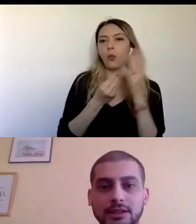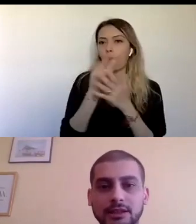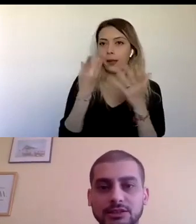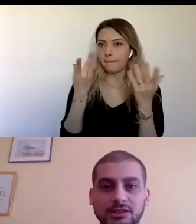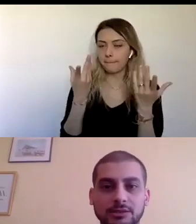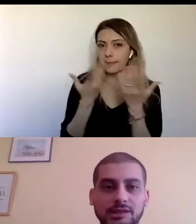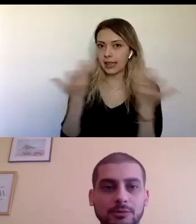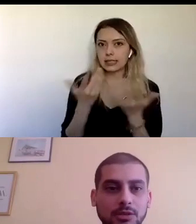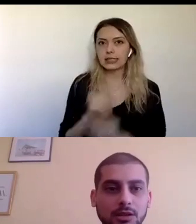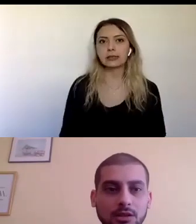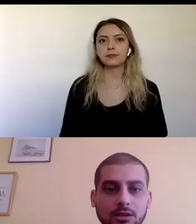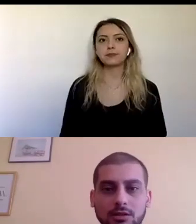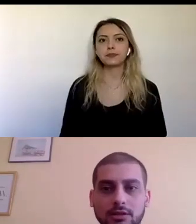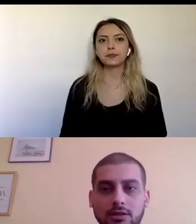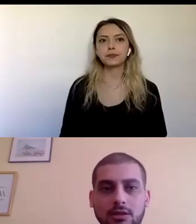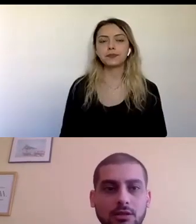kendi JIT'ime sahibim.